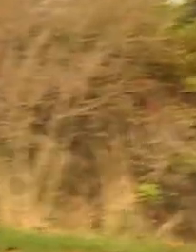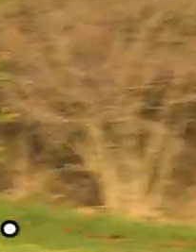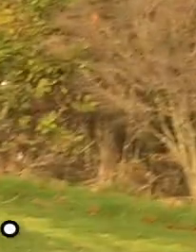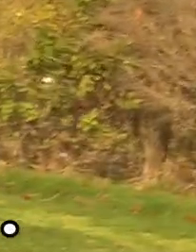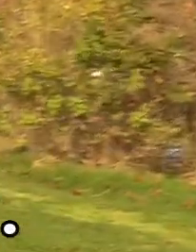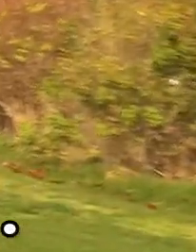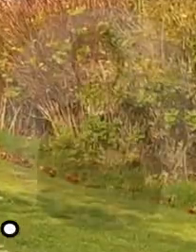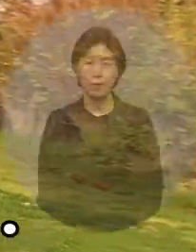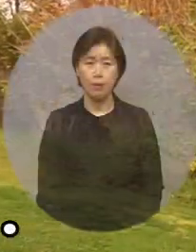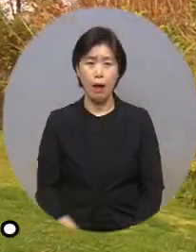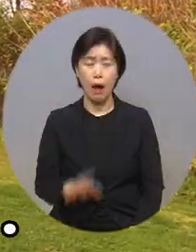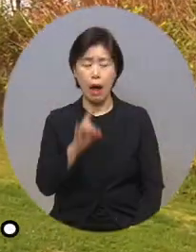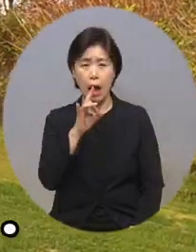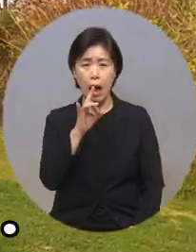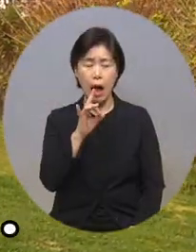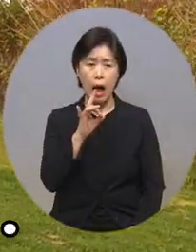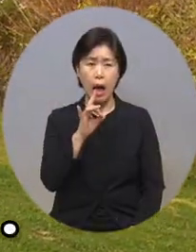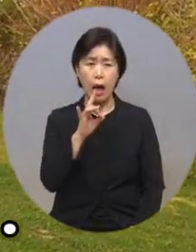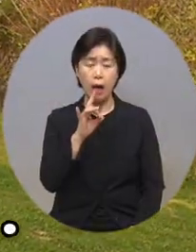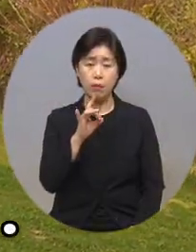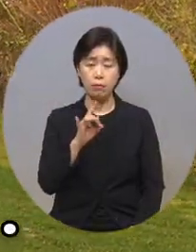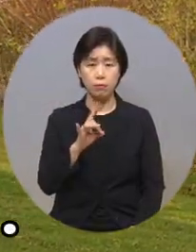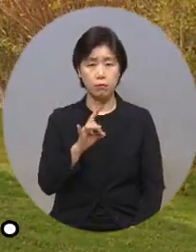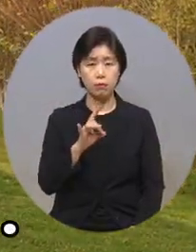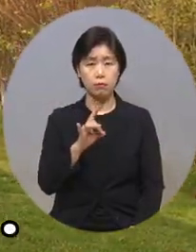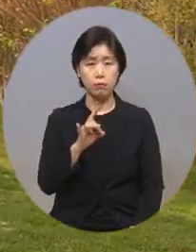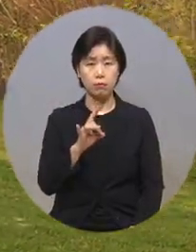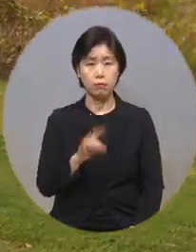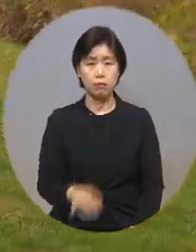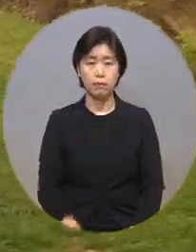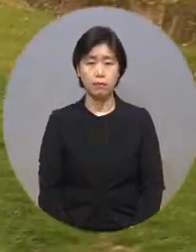오, 안 돼. 어?